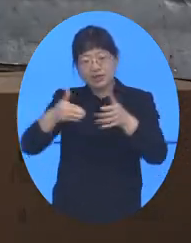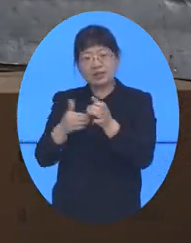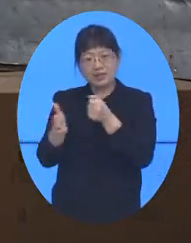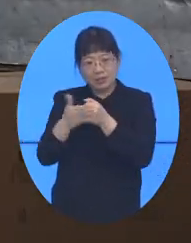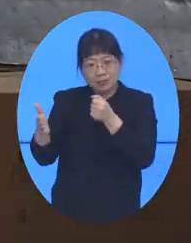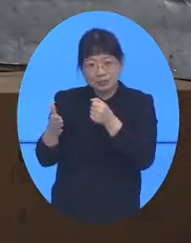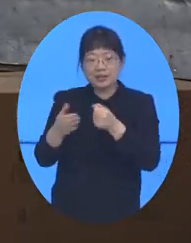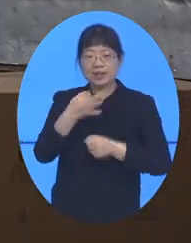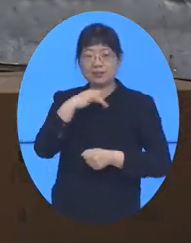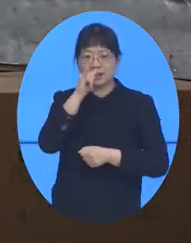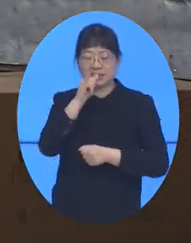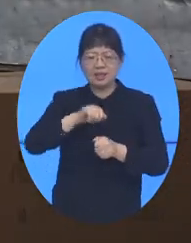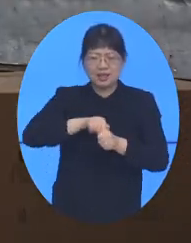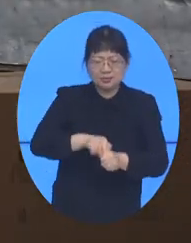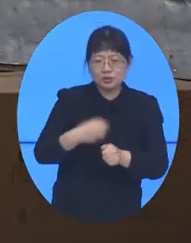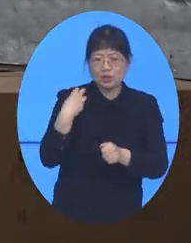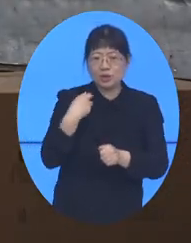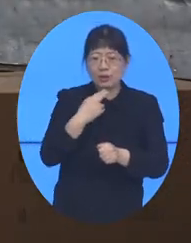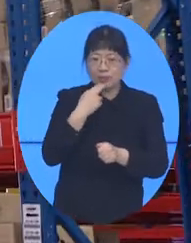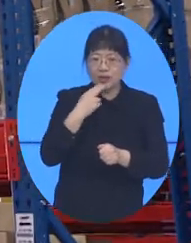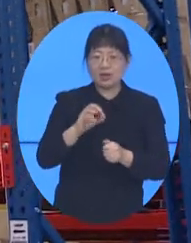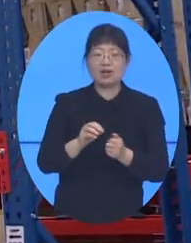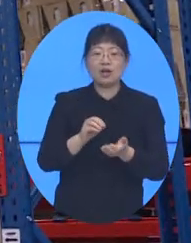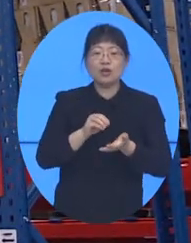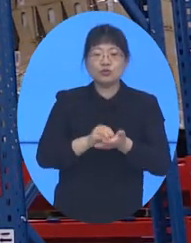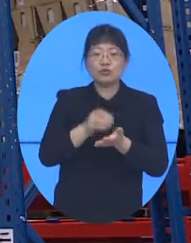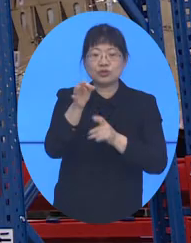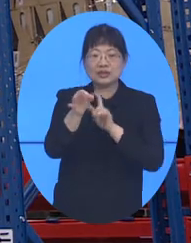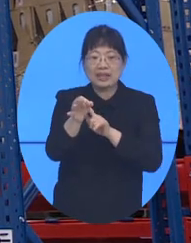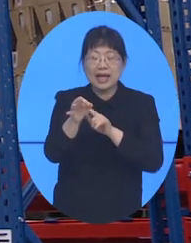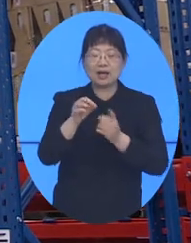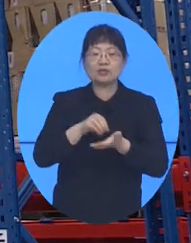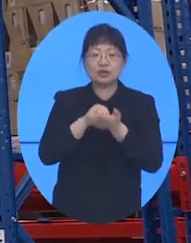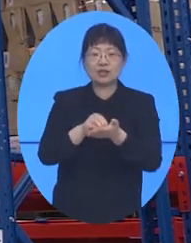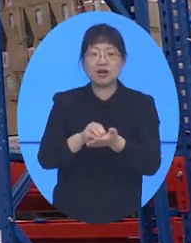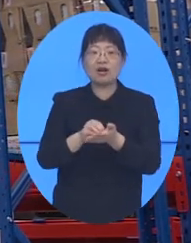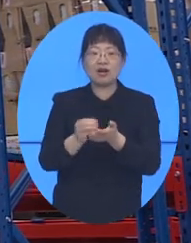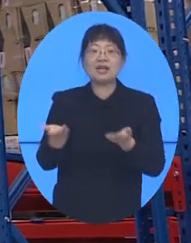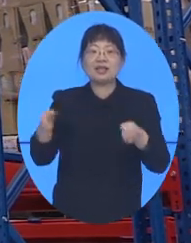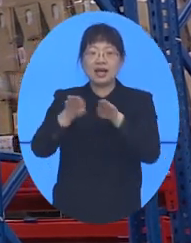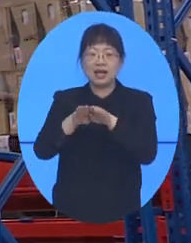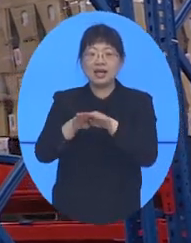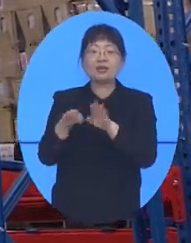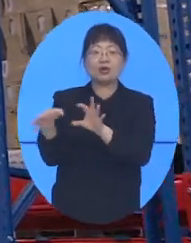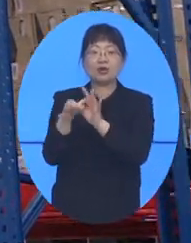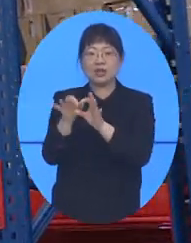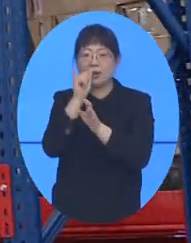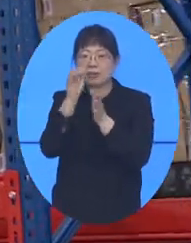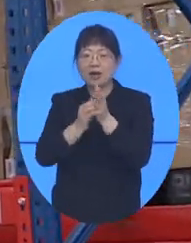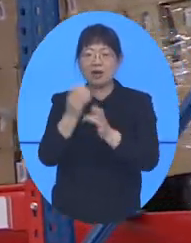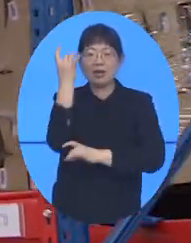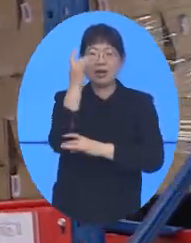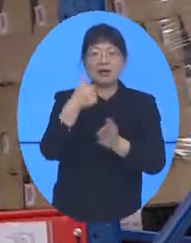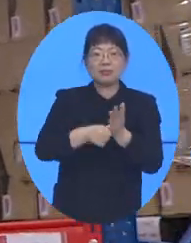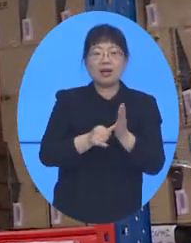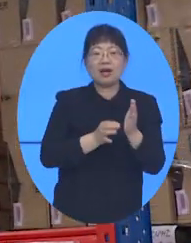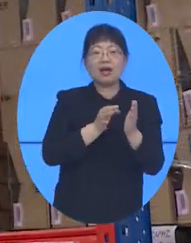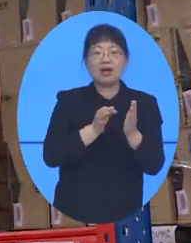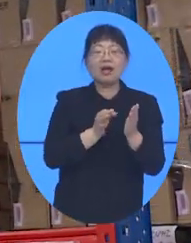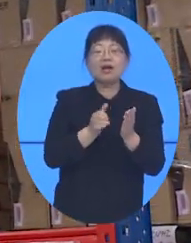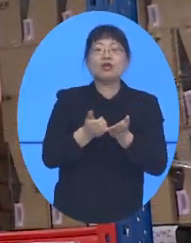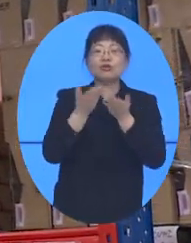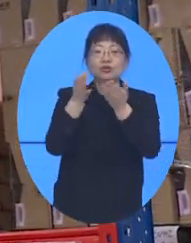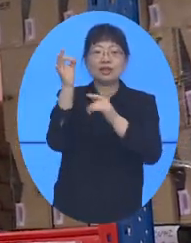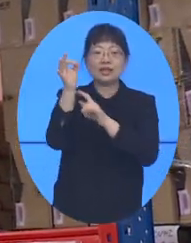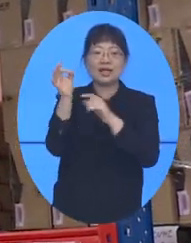이와 함께 의무 적용 대상이 아닌 출자 출연 기관에도 도입한다는 점이 특징입니다. 원래는 납품 대금 10% 이상을